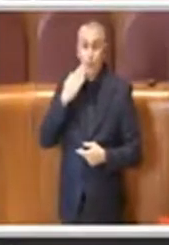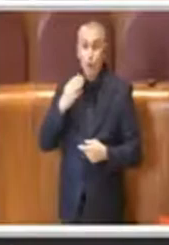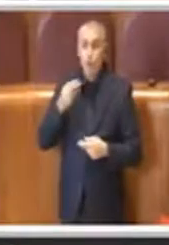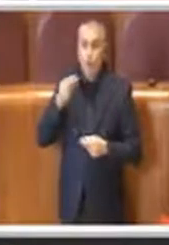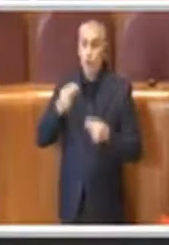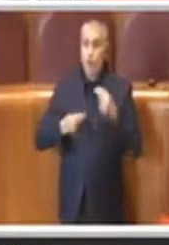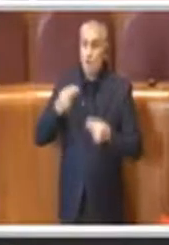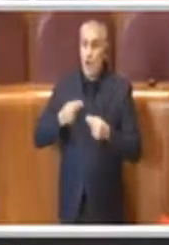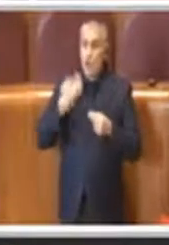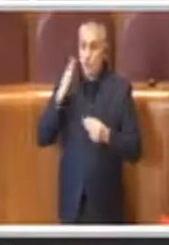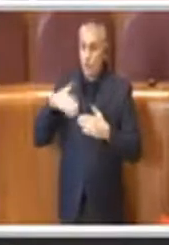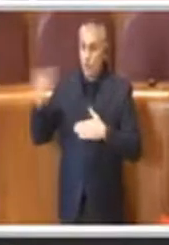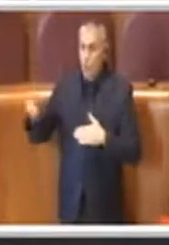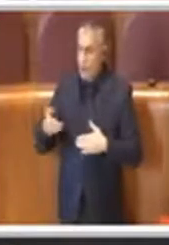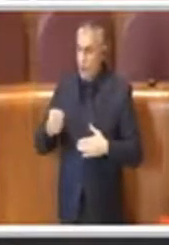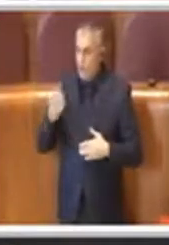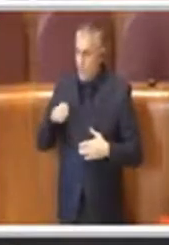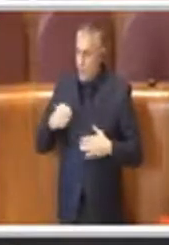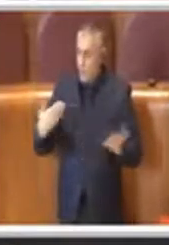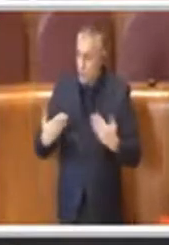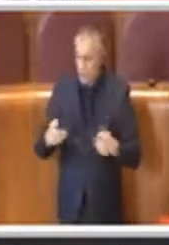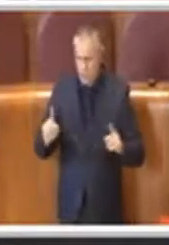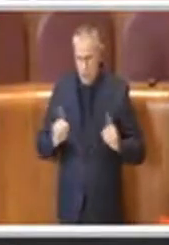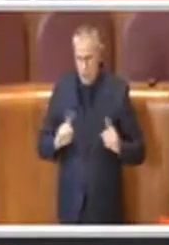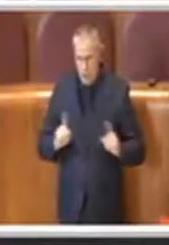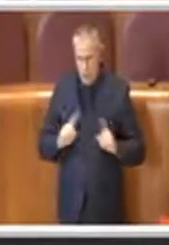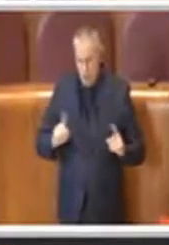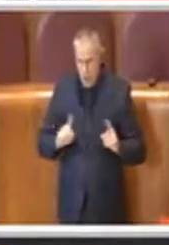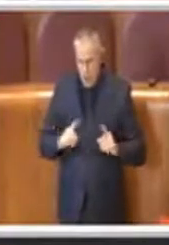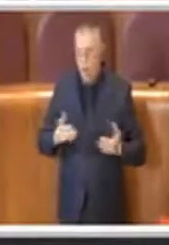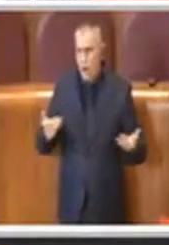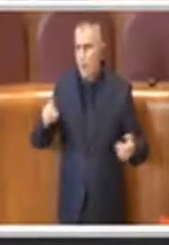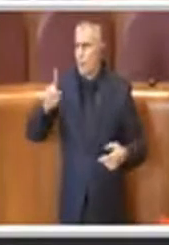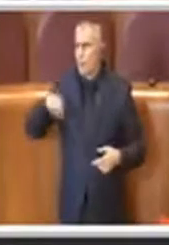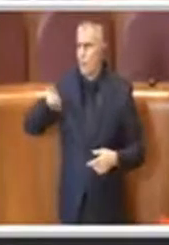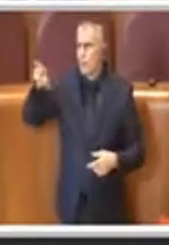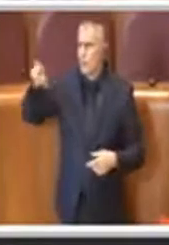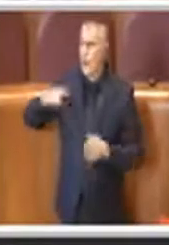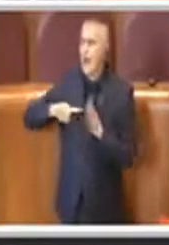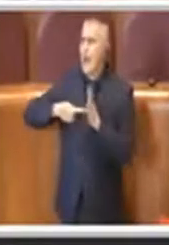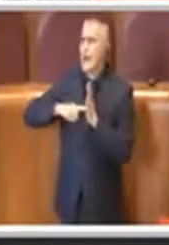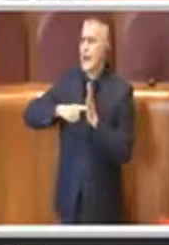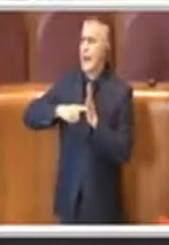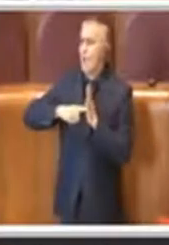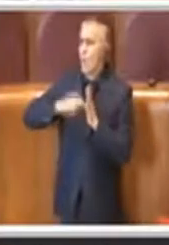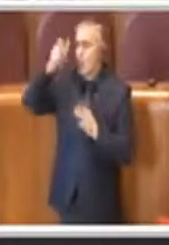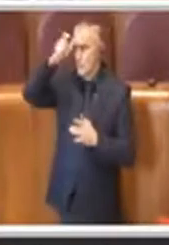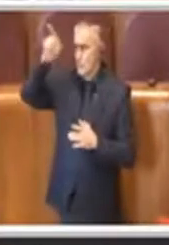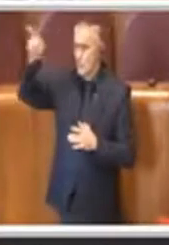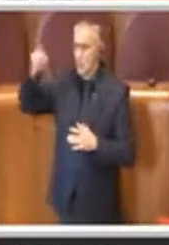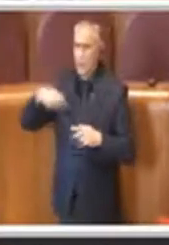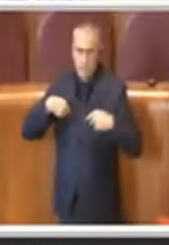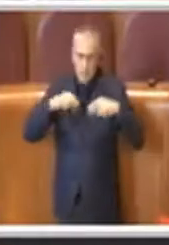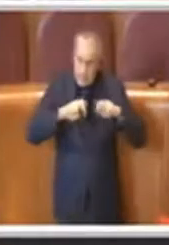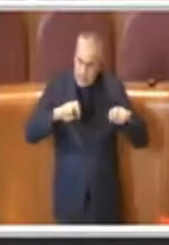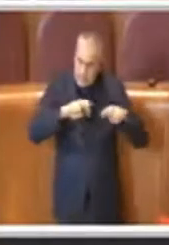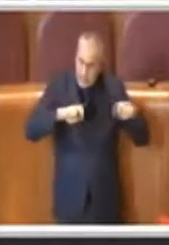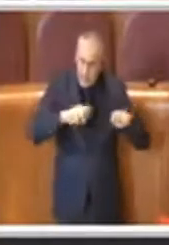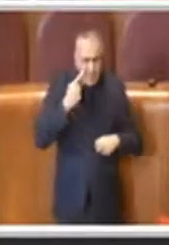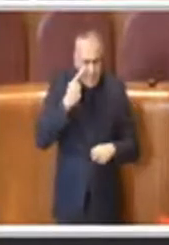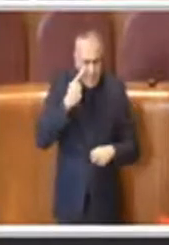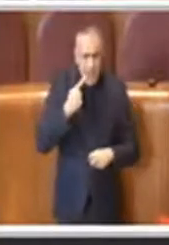quelle sono state oggetto di indagini della Procura della Repubblica per un uso improprio della somma urgenza.